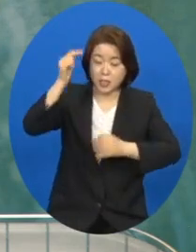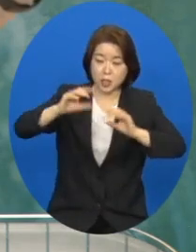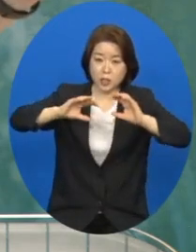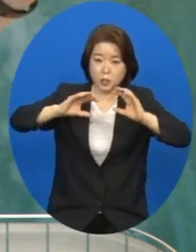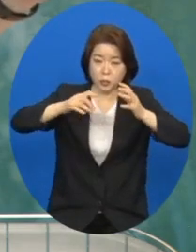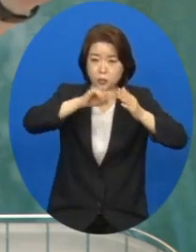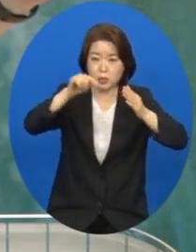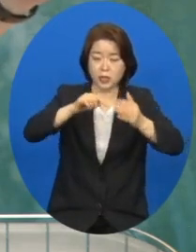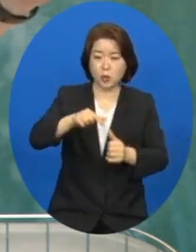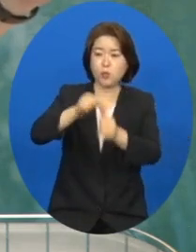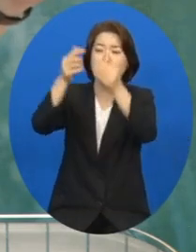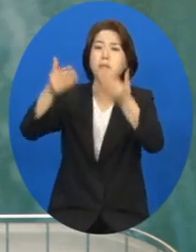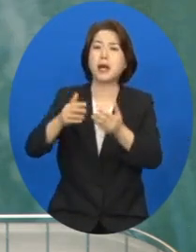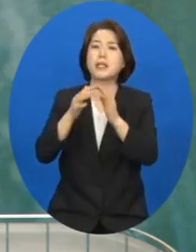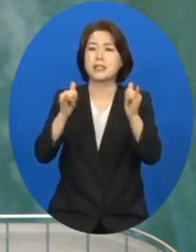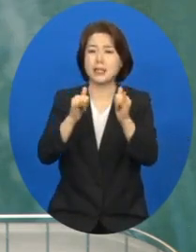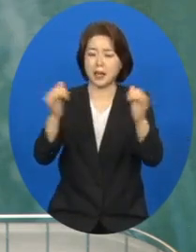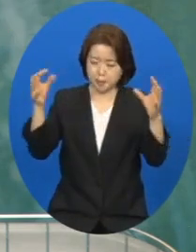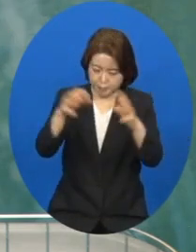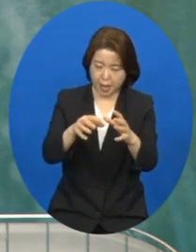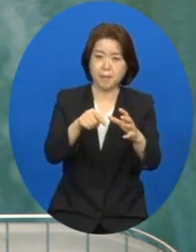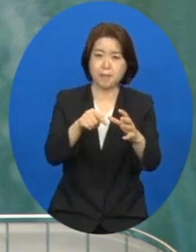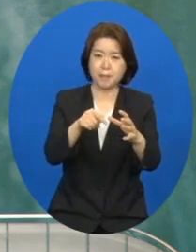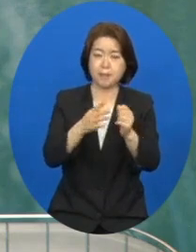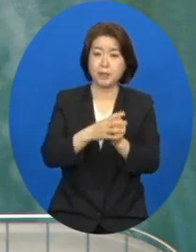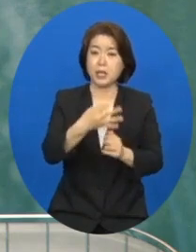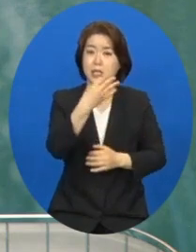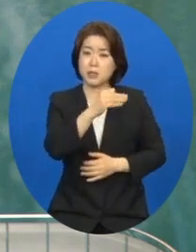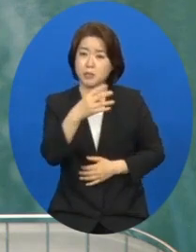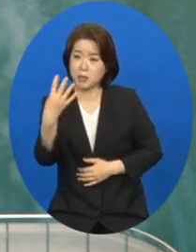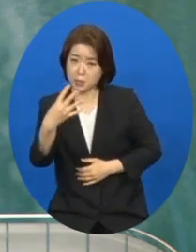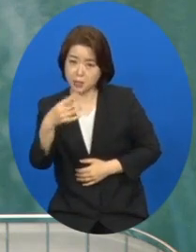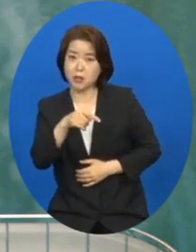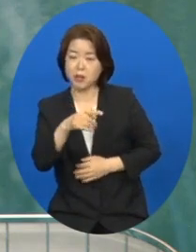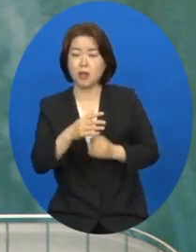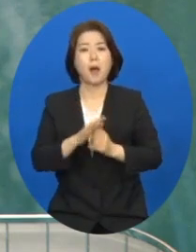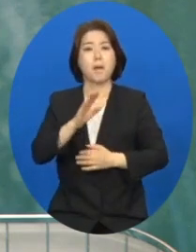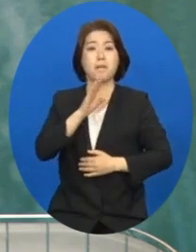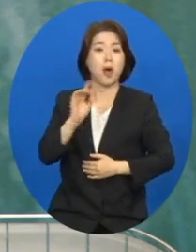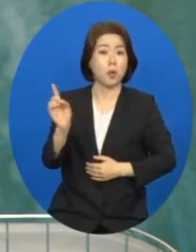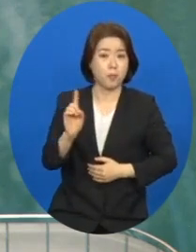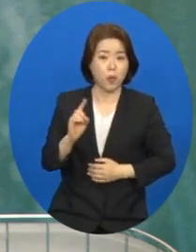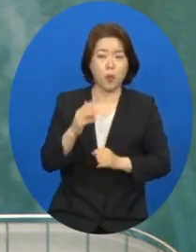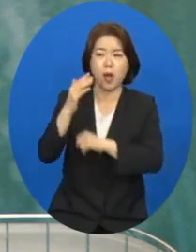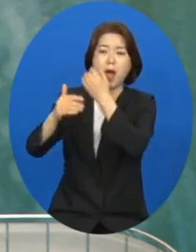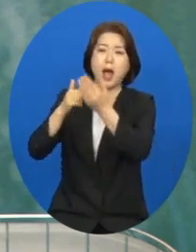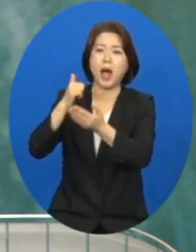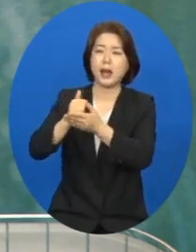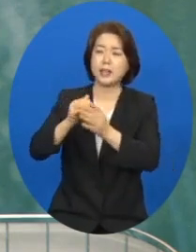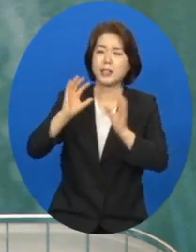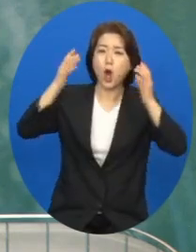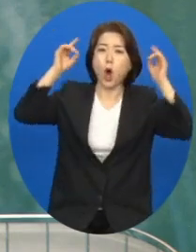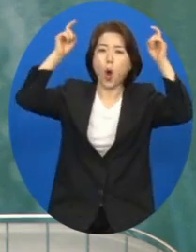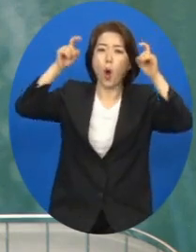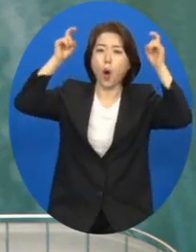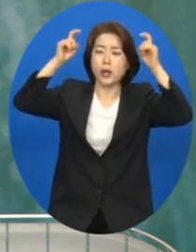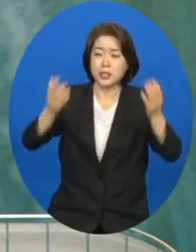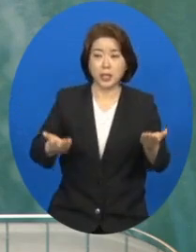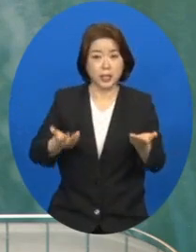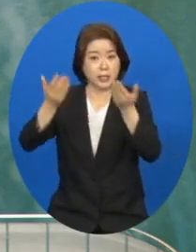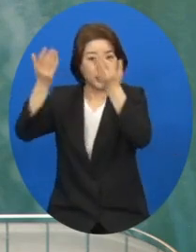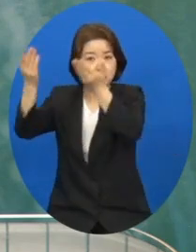다 일컫는 이야기예요. 그런데 이 14만 4천 명이 바로 하나님과 어린 양에게